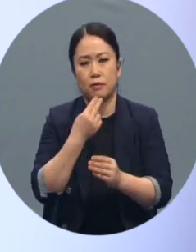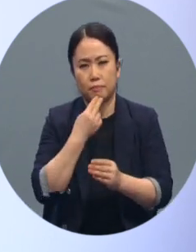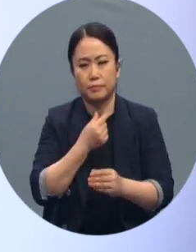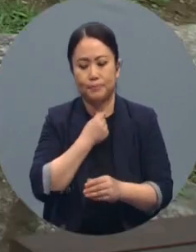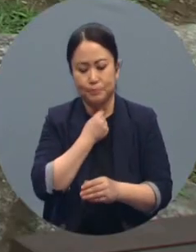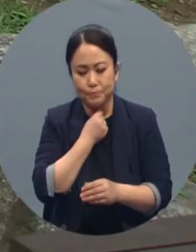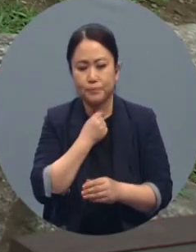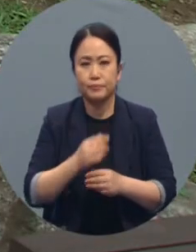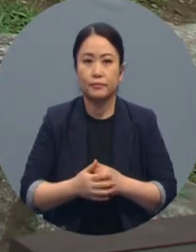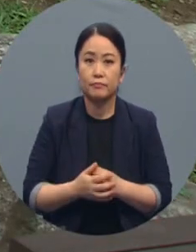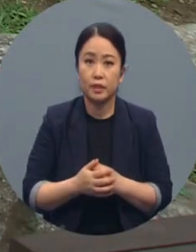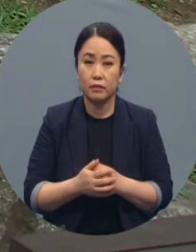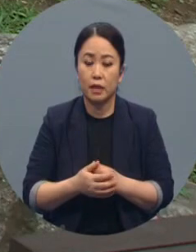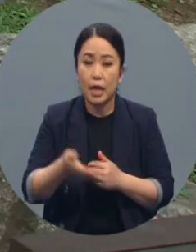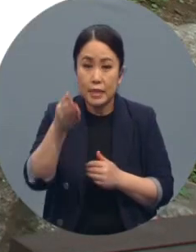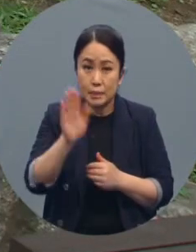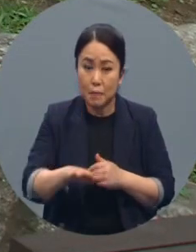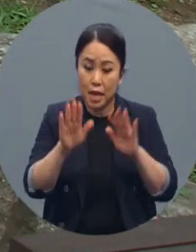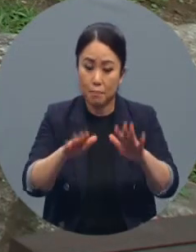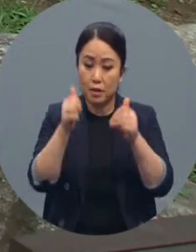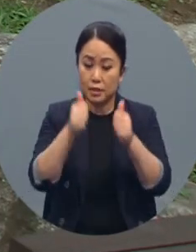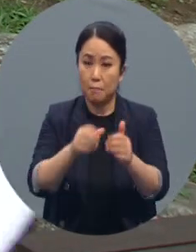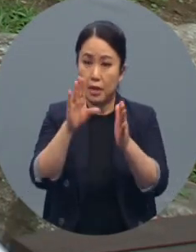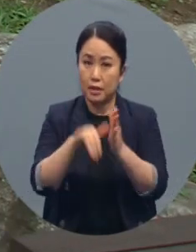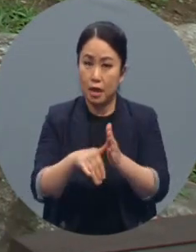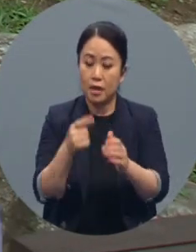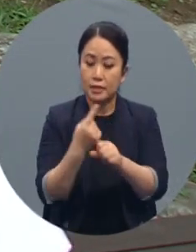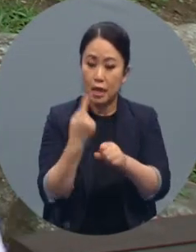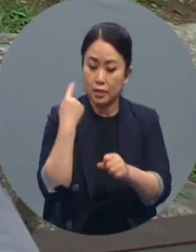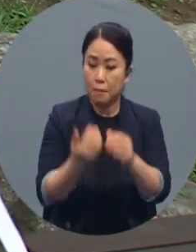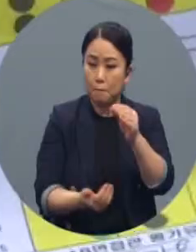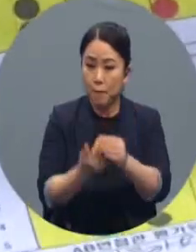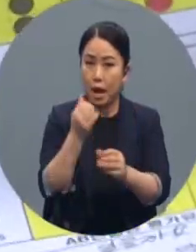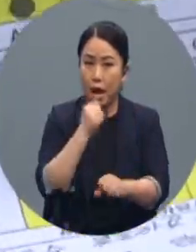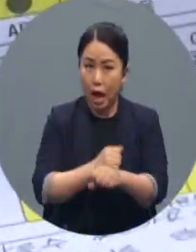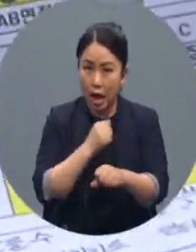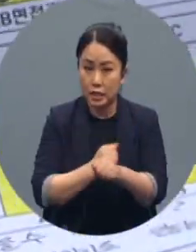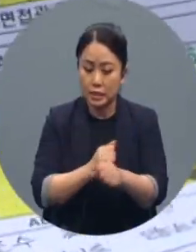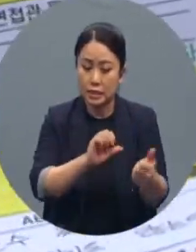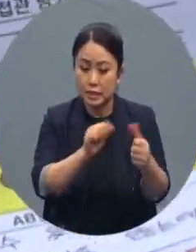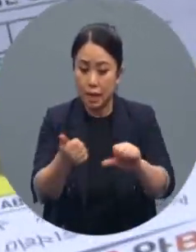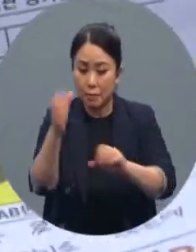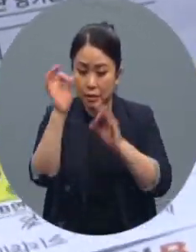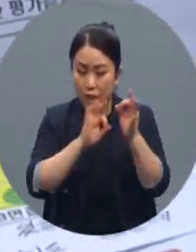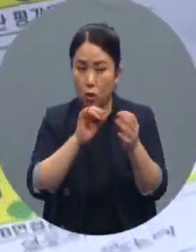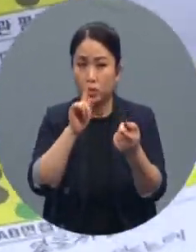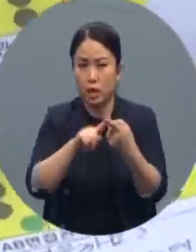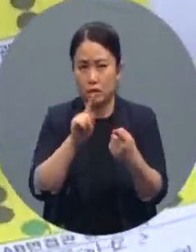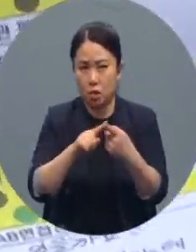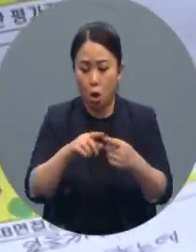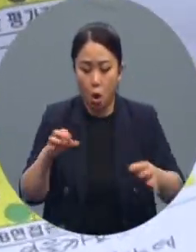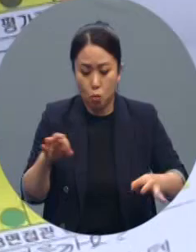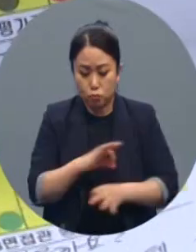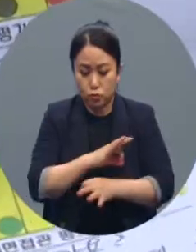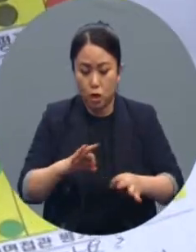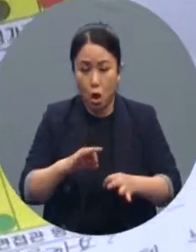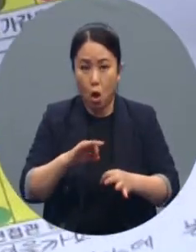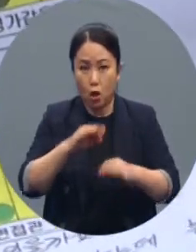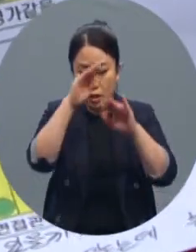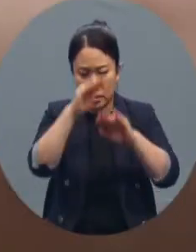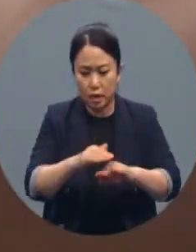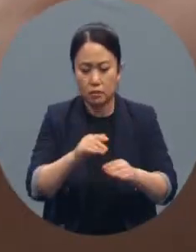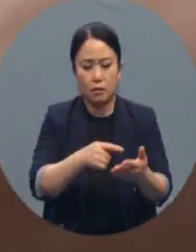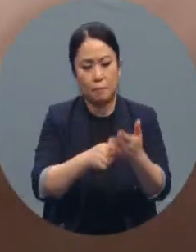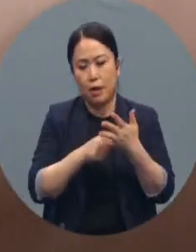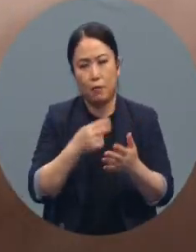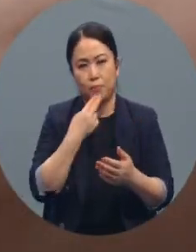바랍니다. 다만 이번 재판에서는 지난해 불거진 이른바 공시생 사망 사건에 대한 부정 사실은 밝혀지지